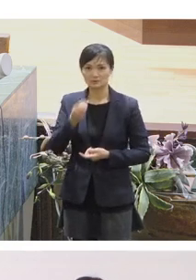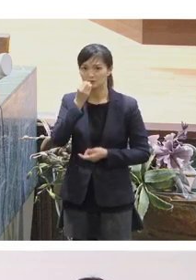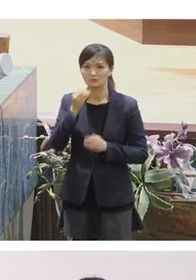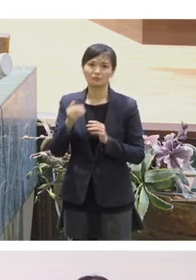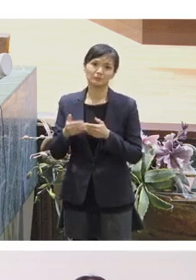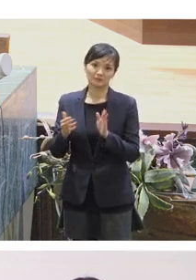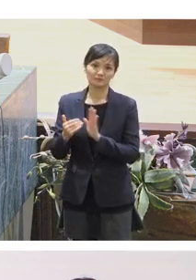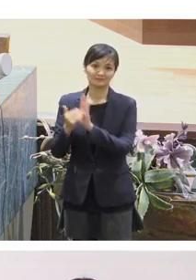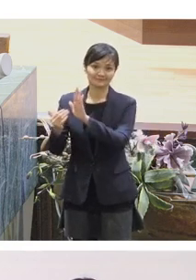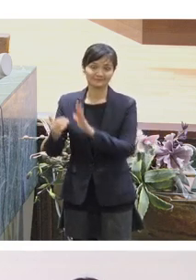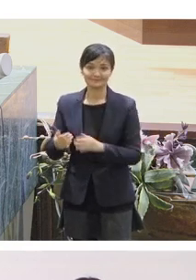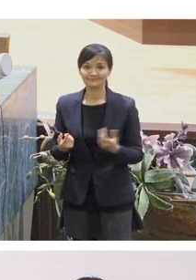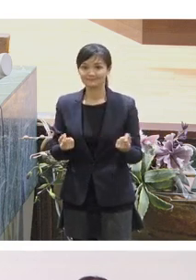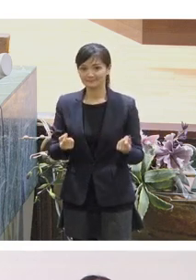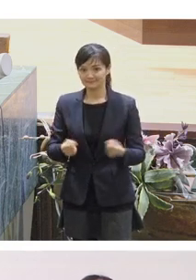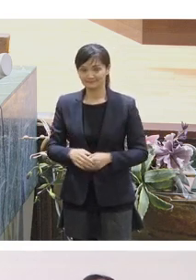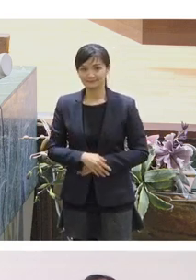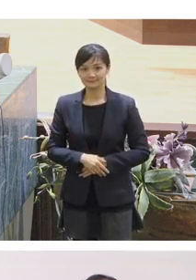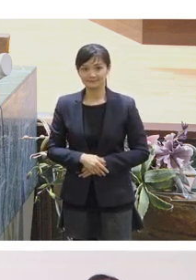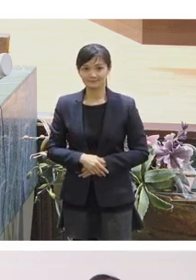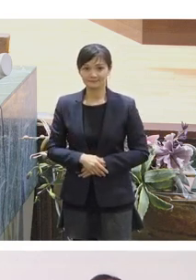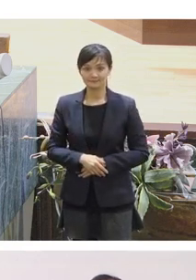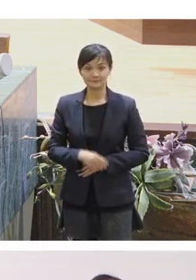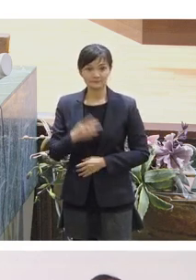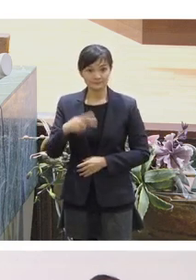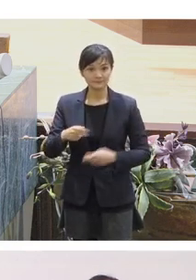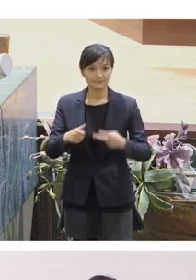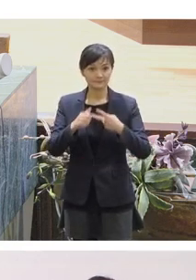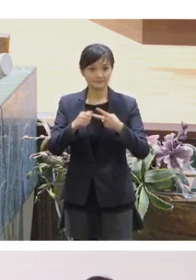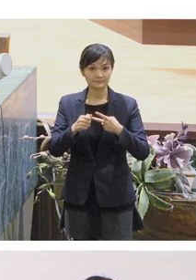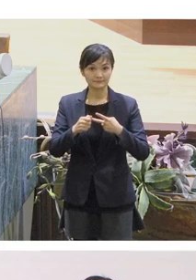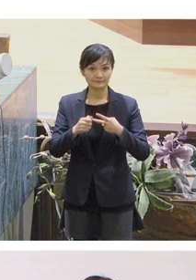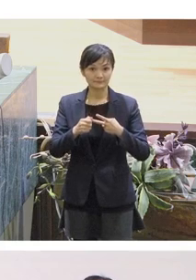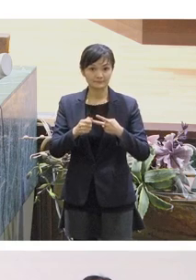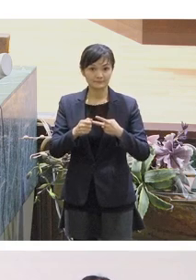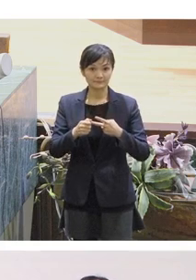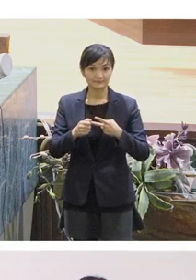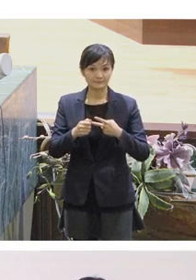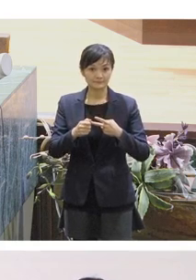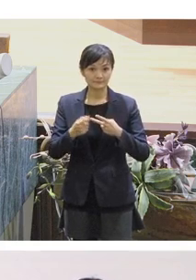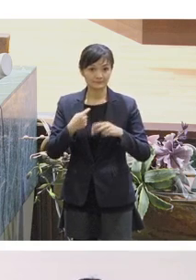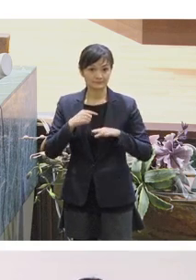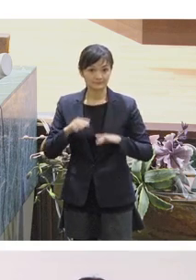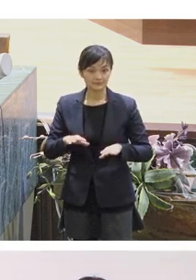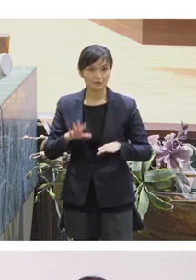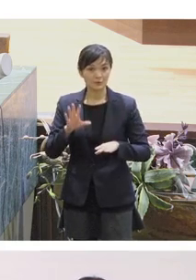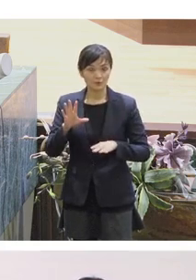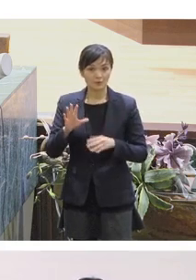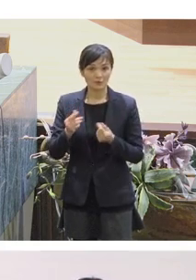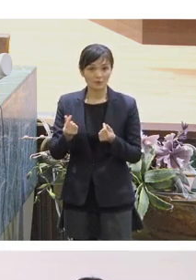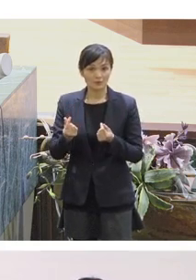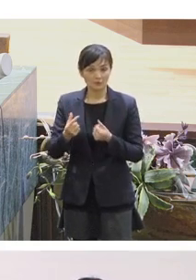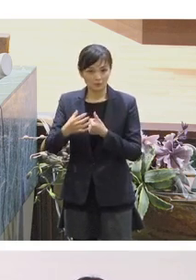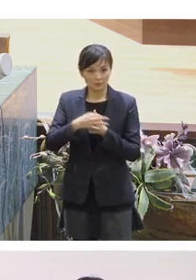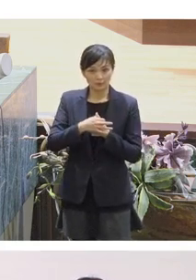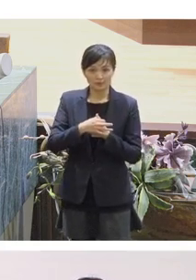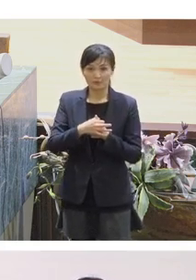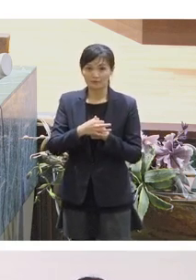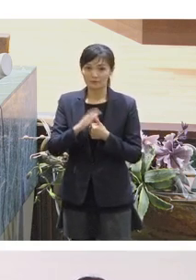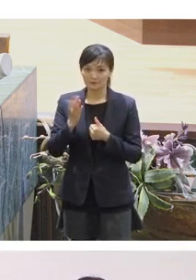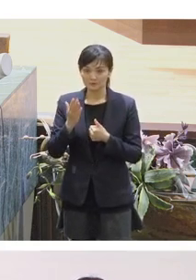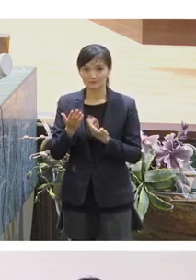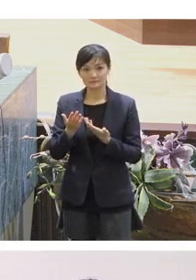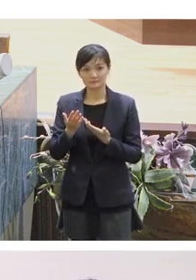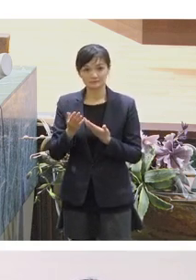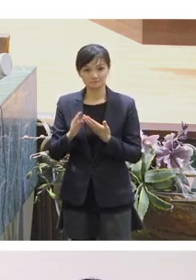是第一个很重要的回答。那第二个是说，那但是我们还是要有一些有拘束力的，但是又不会出